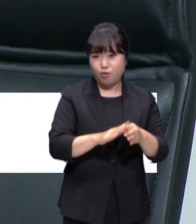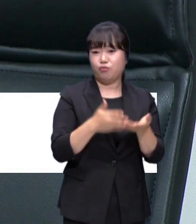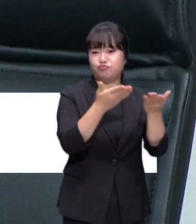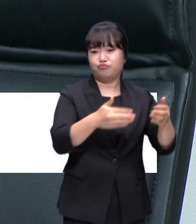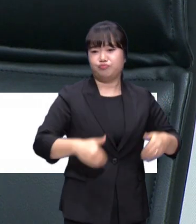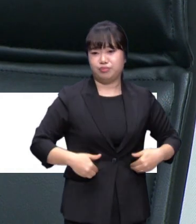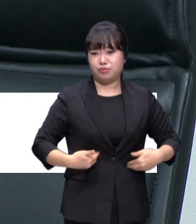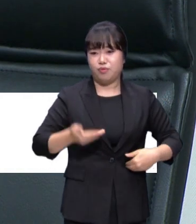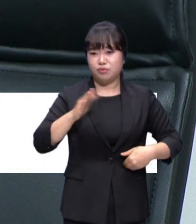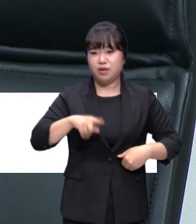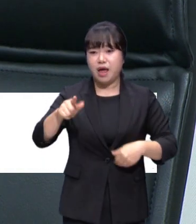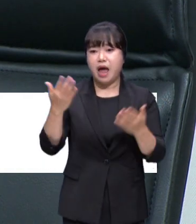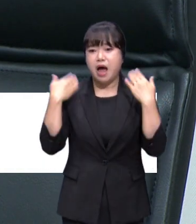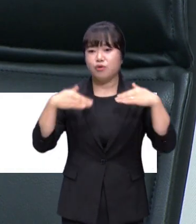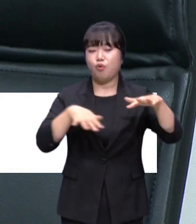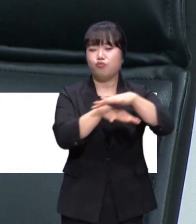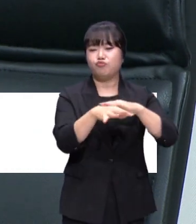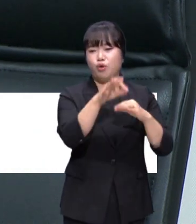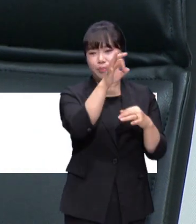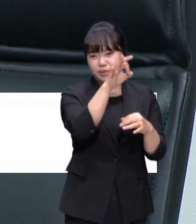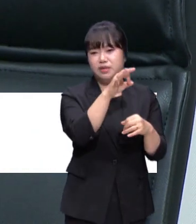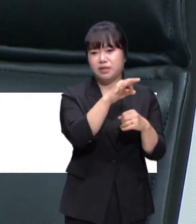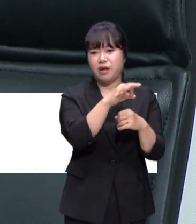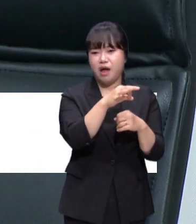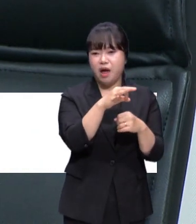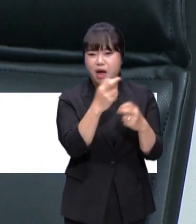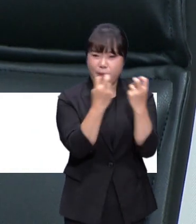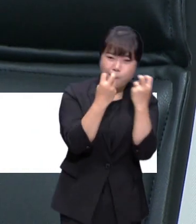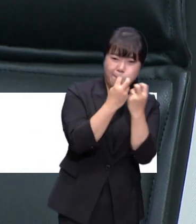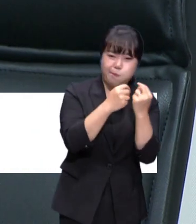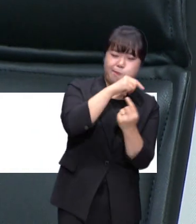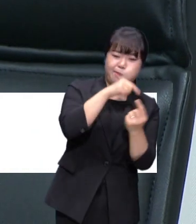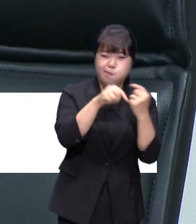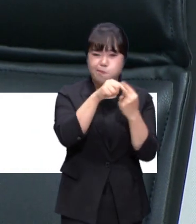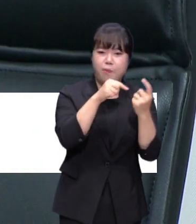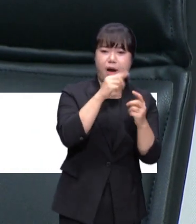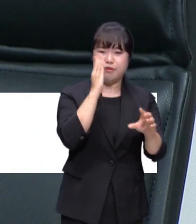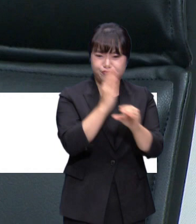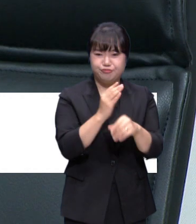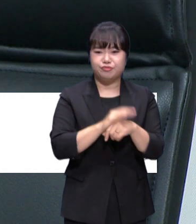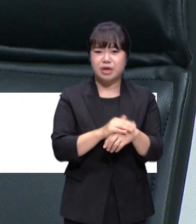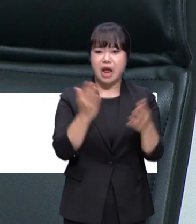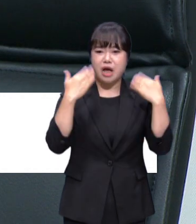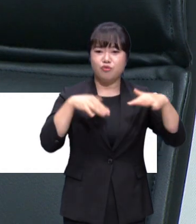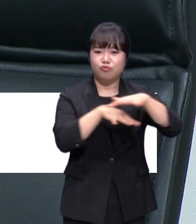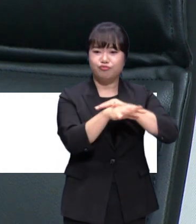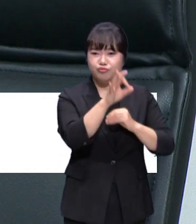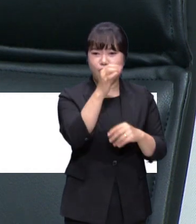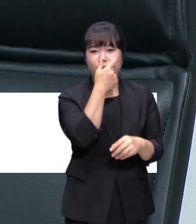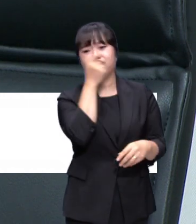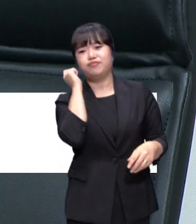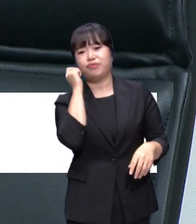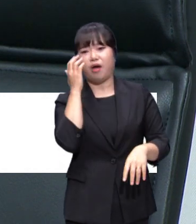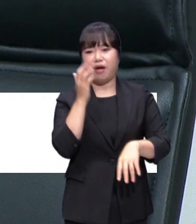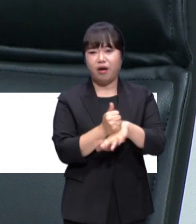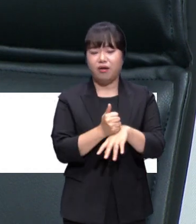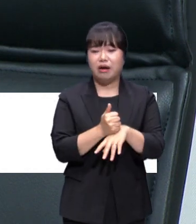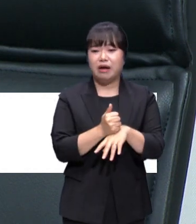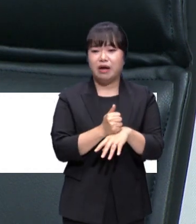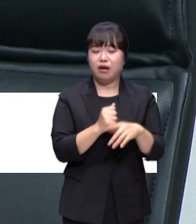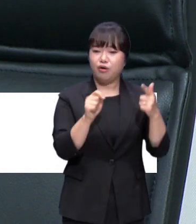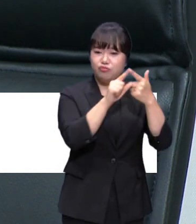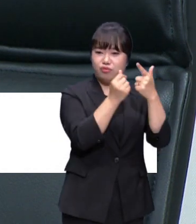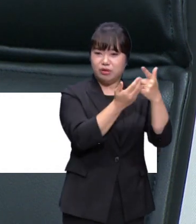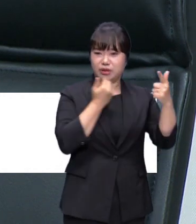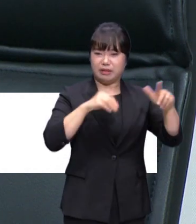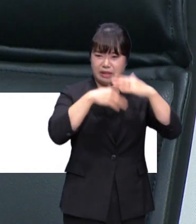되거든요. 그런데 지금 그게 안 되다 보니까 학교 운영비로 그것을 막아야 되는 상황이고 학교 운영비조차도 지금 거의 상반기